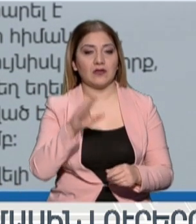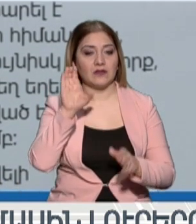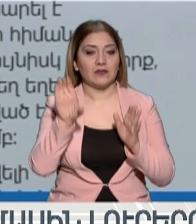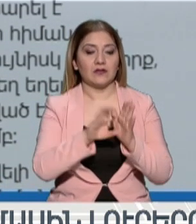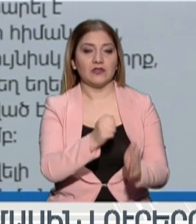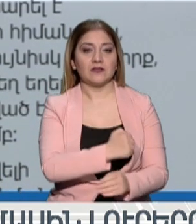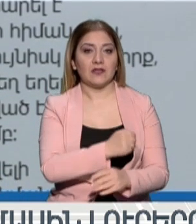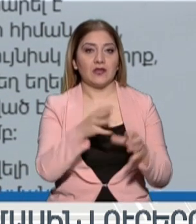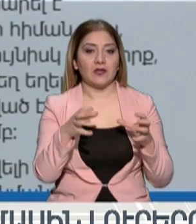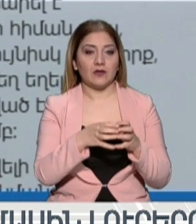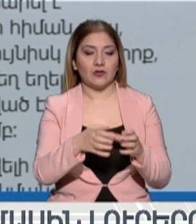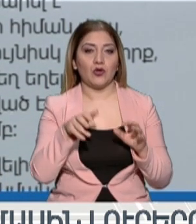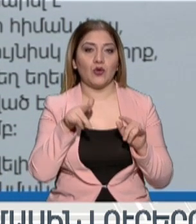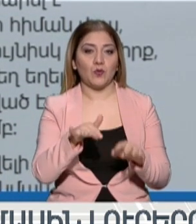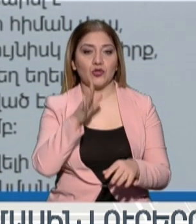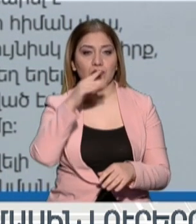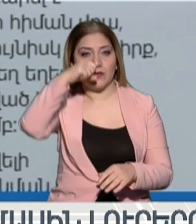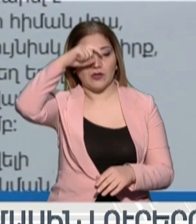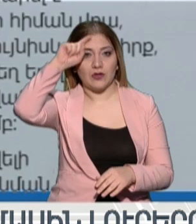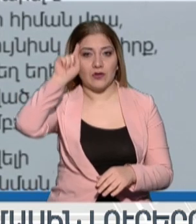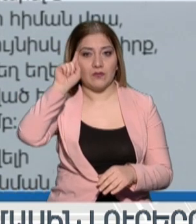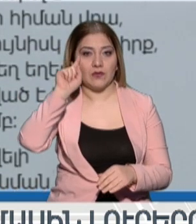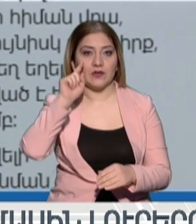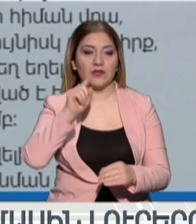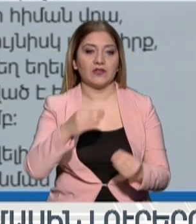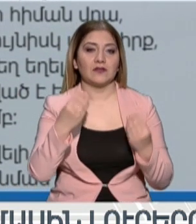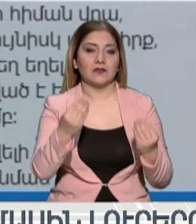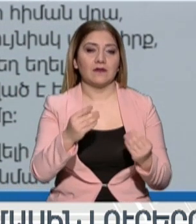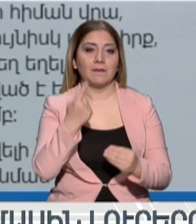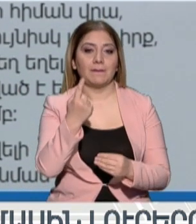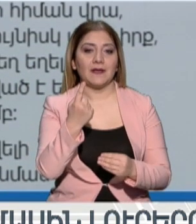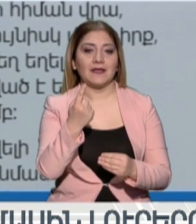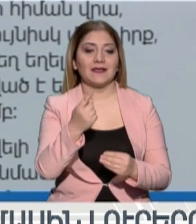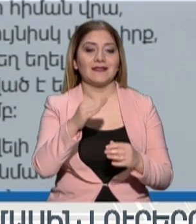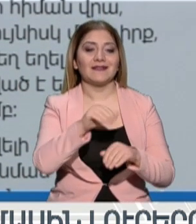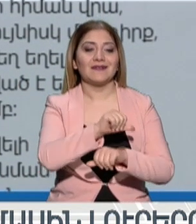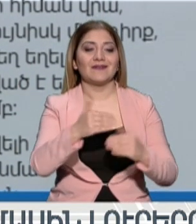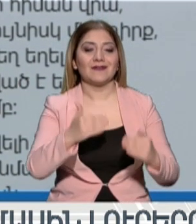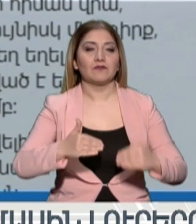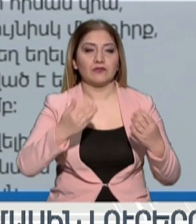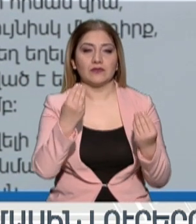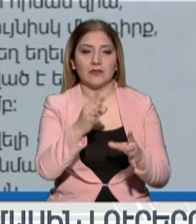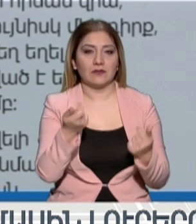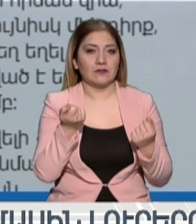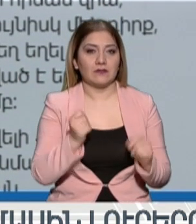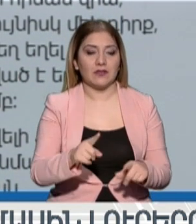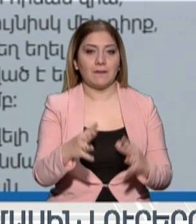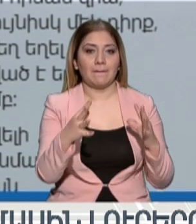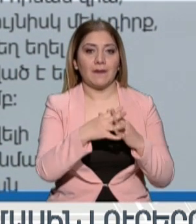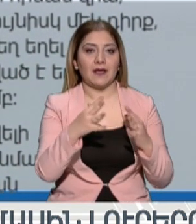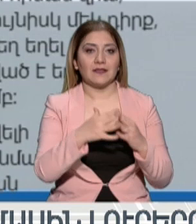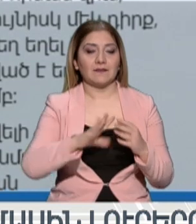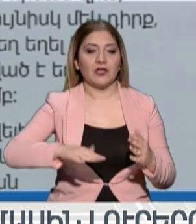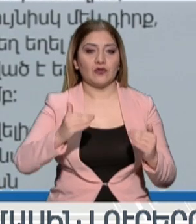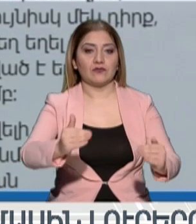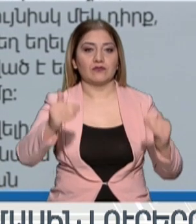զորամասը մարտական գործողությունների ընթացքում հակառակորդին չի հանձնել նույնիսկ մեկ դիրք, իսկ պատերազմից հետո